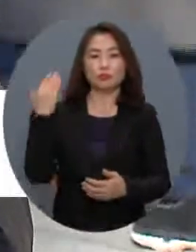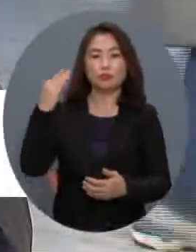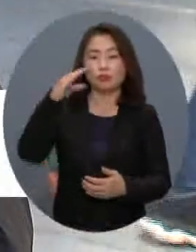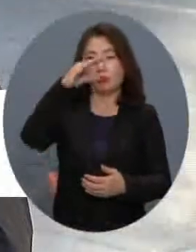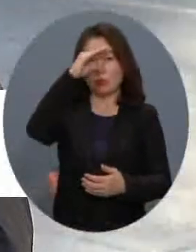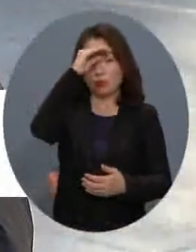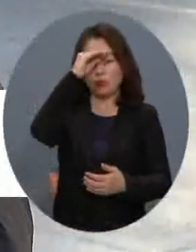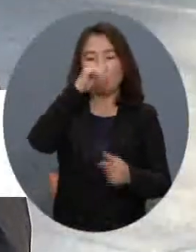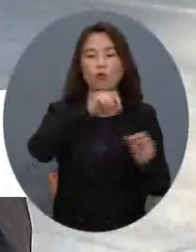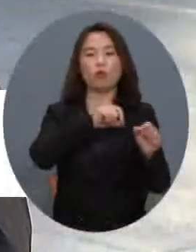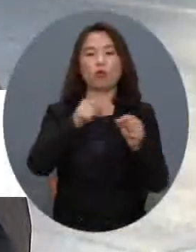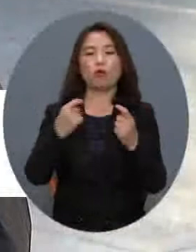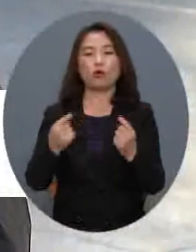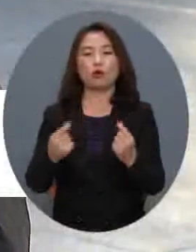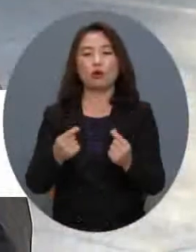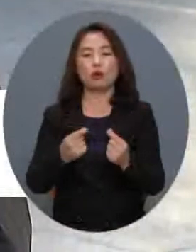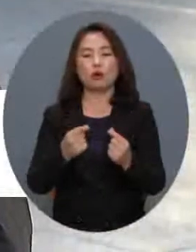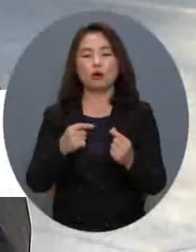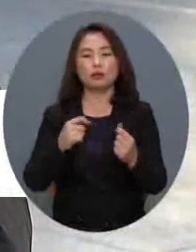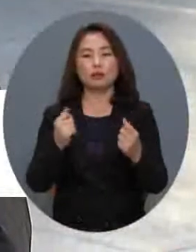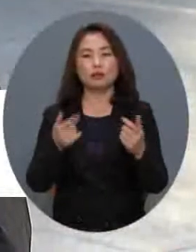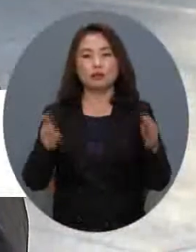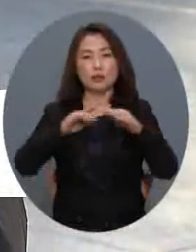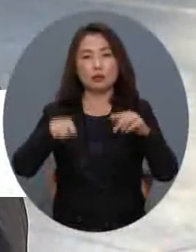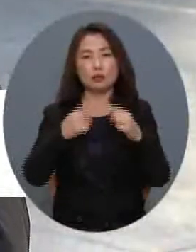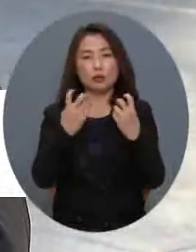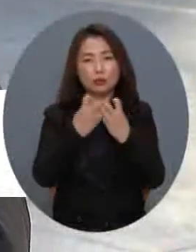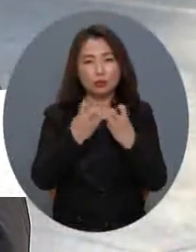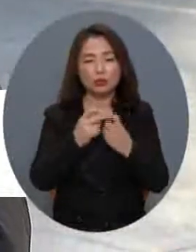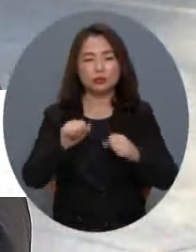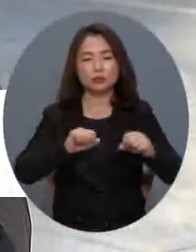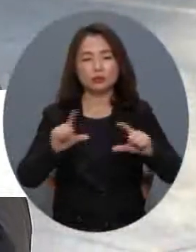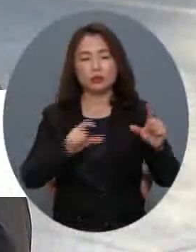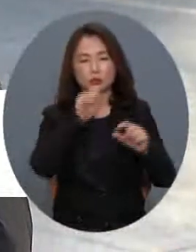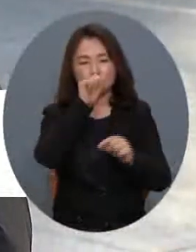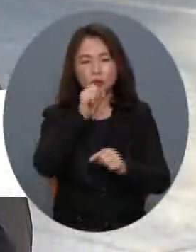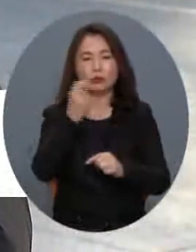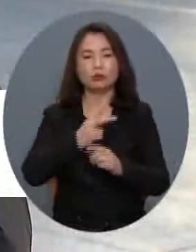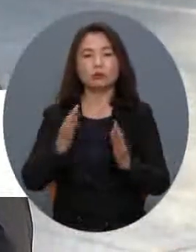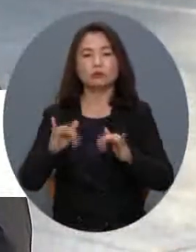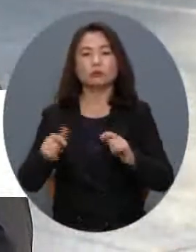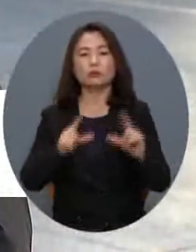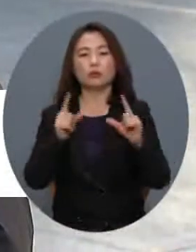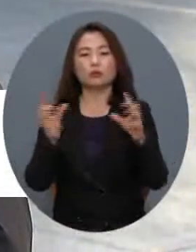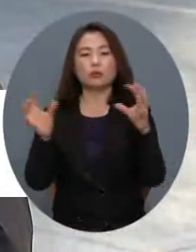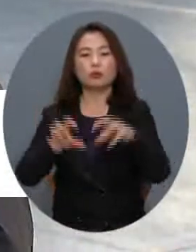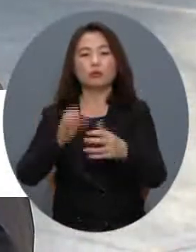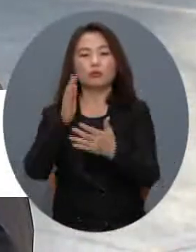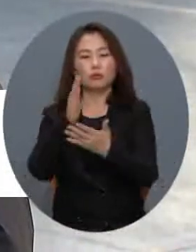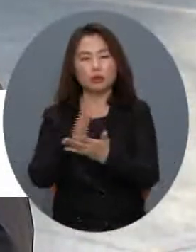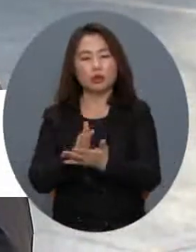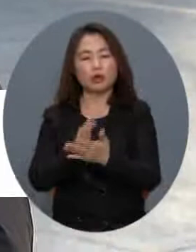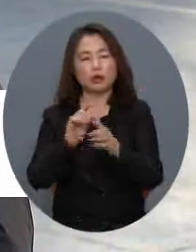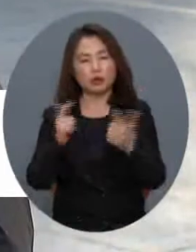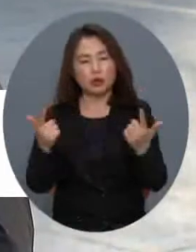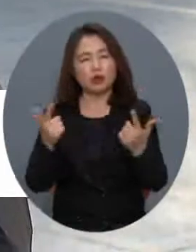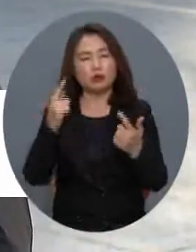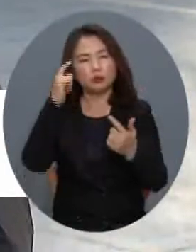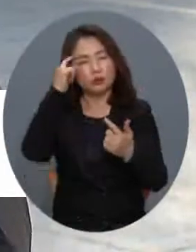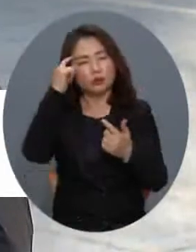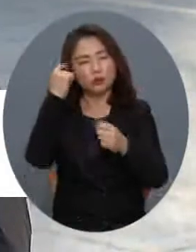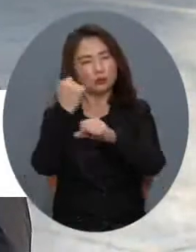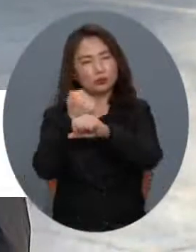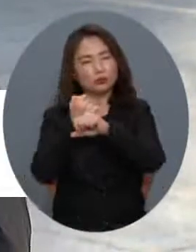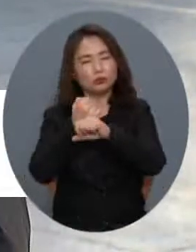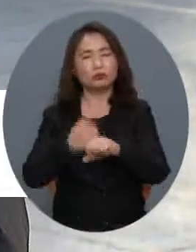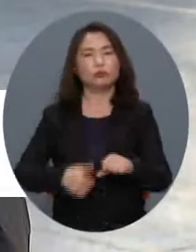본보기로 시설에 계신 분들은 어떻게 해야 되겠고 또 이렇게 시민들은 어떻게 이렇게 서로 안 모일 수 있게